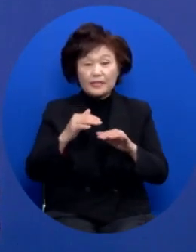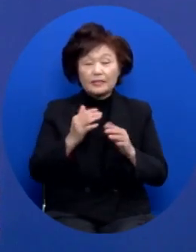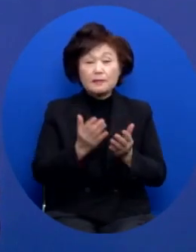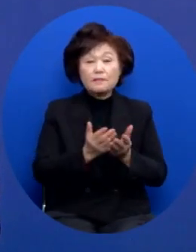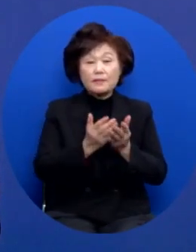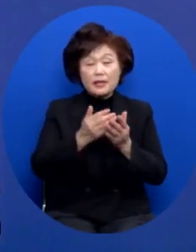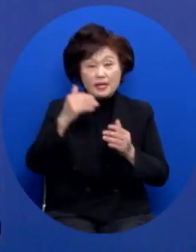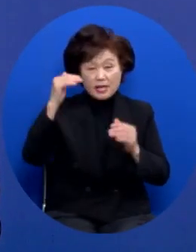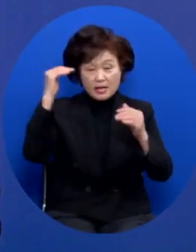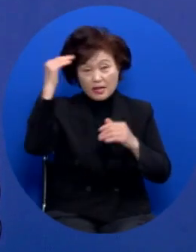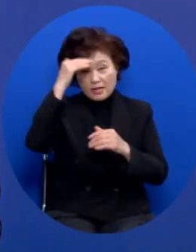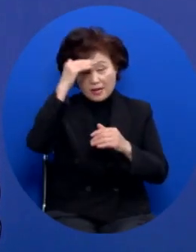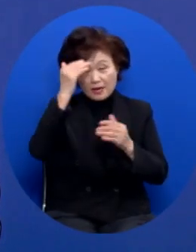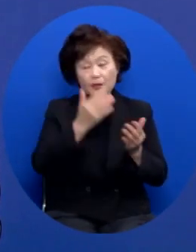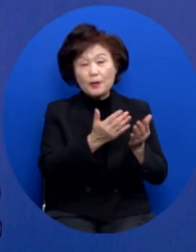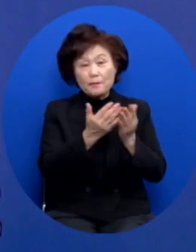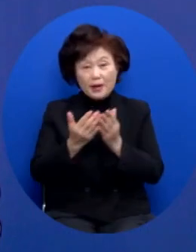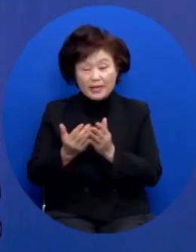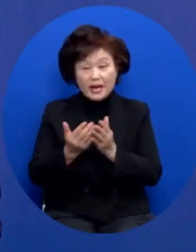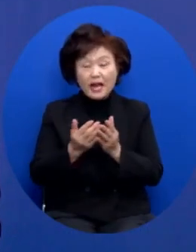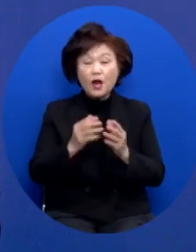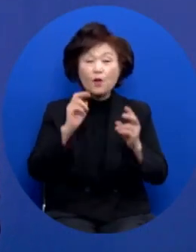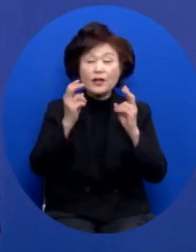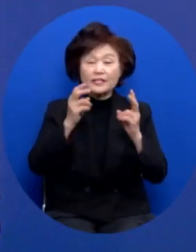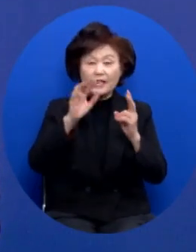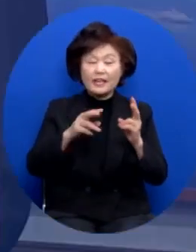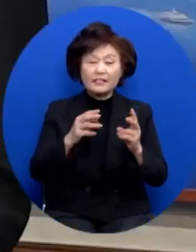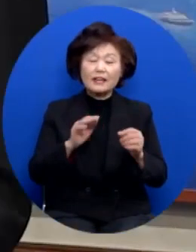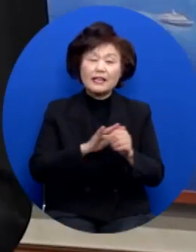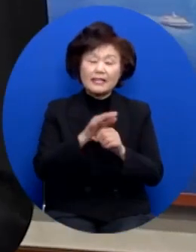돕기 위한 사랑의 성금 3천만 원을